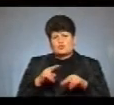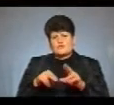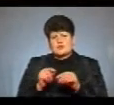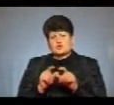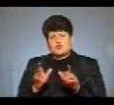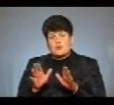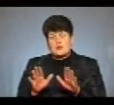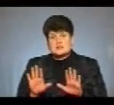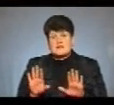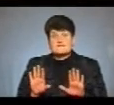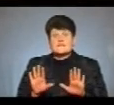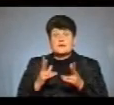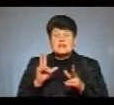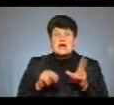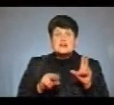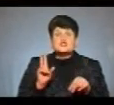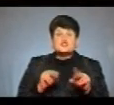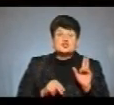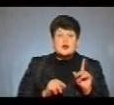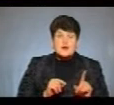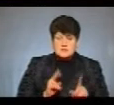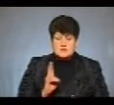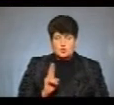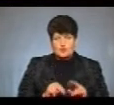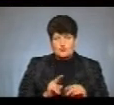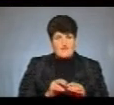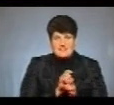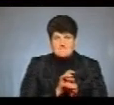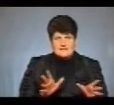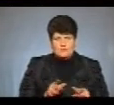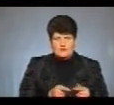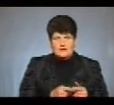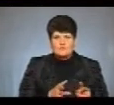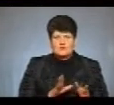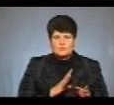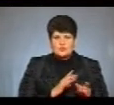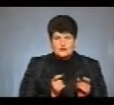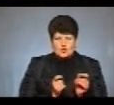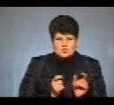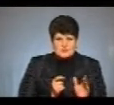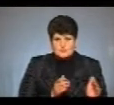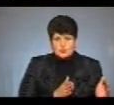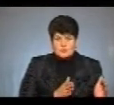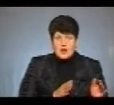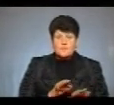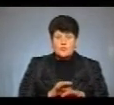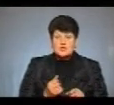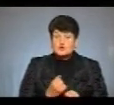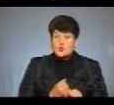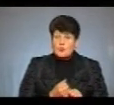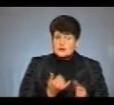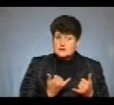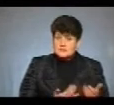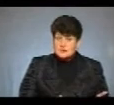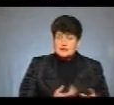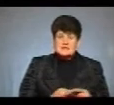школа випадково, ну, на щастя тих, хто її будував, не вибухнули ці предмети, вони були трошки в стороні, а проводилися роботи. Я думаю,